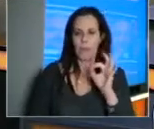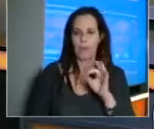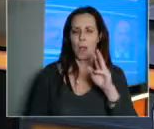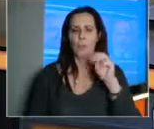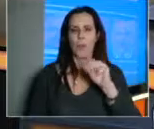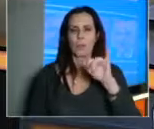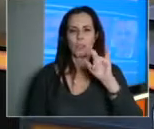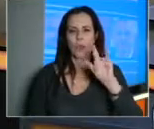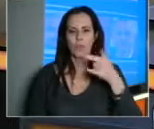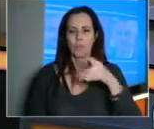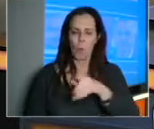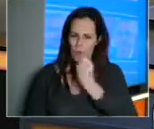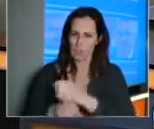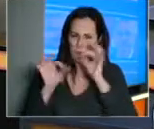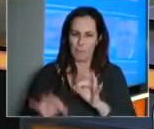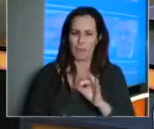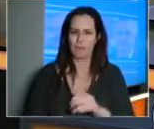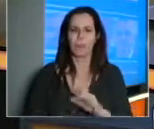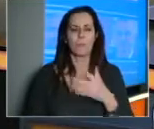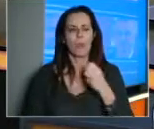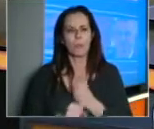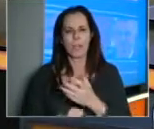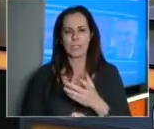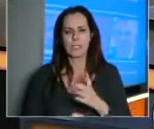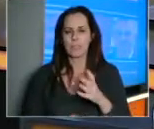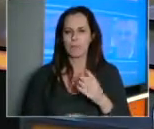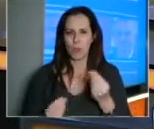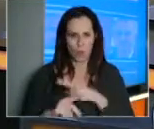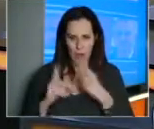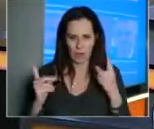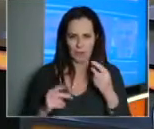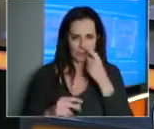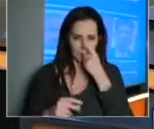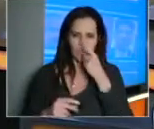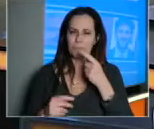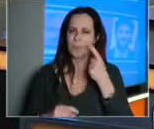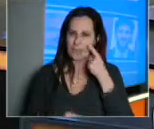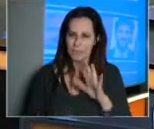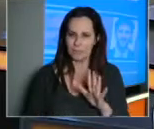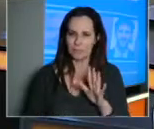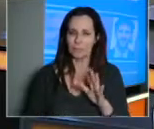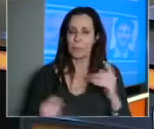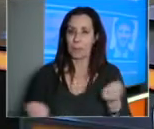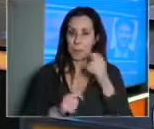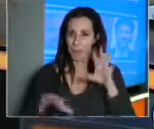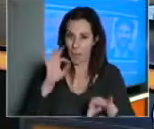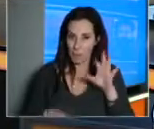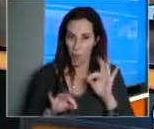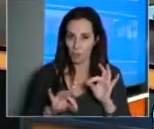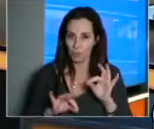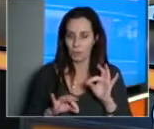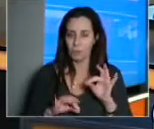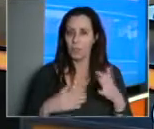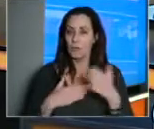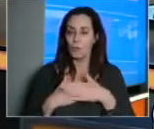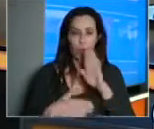מוטי יוגב. פה מישהו יעשה דברים פרקטיים. בואי נעשה איזשהו ברק לטובת משהו אחר לגמרי, עוד פעם קמפיין הבחירות. תראי, במהלך קמפיין הבחירות נאסר